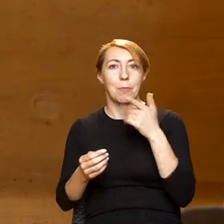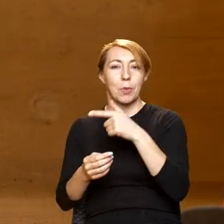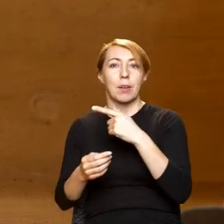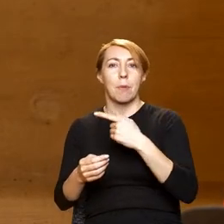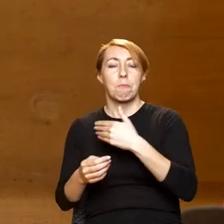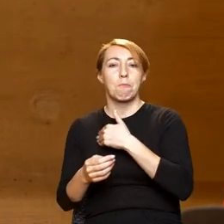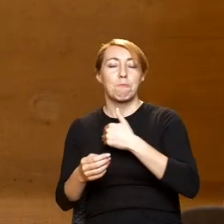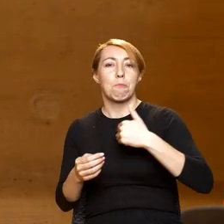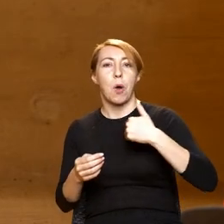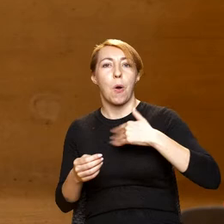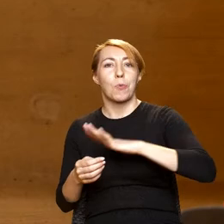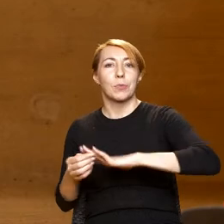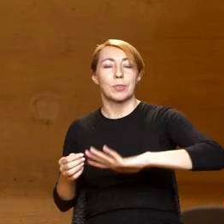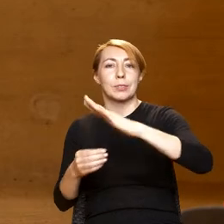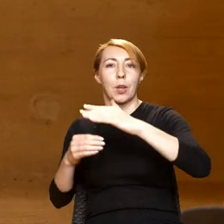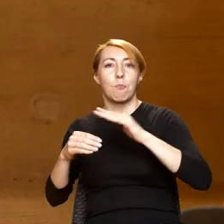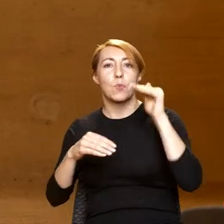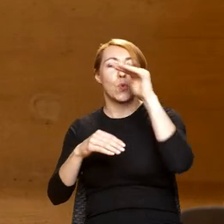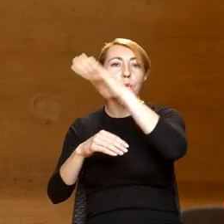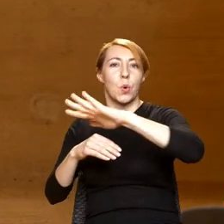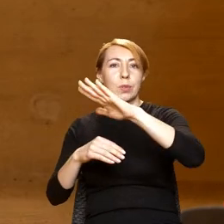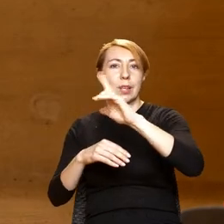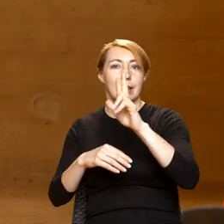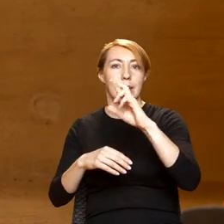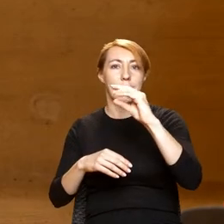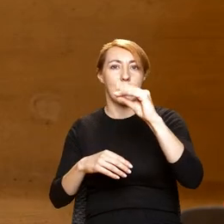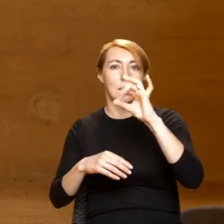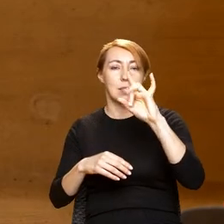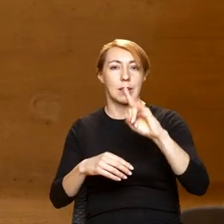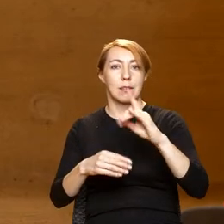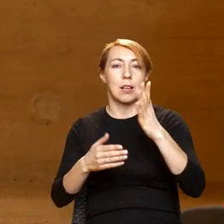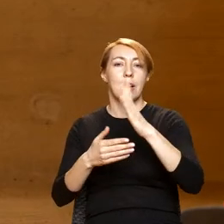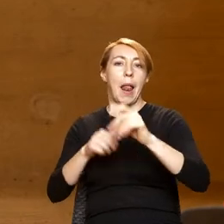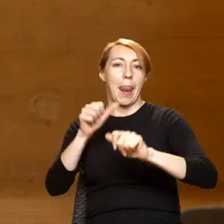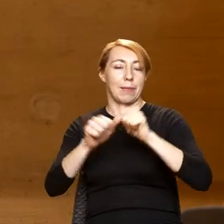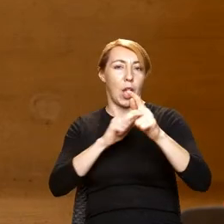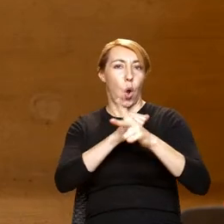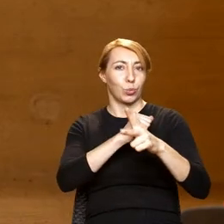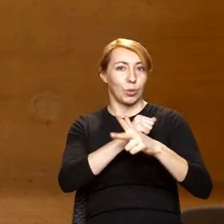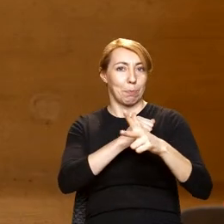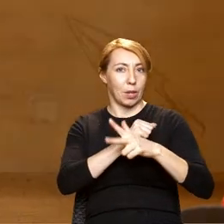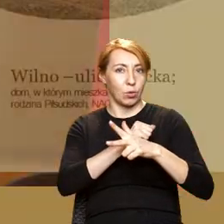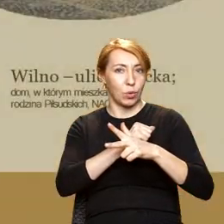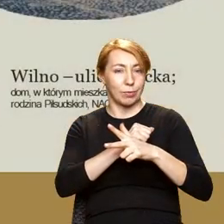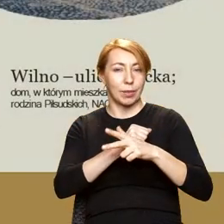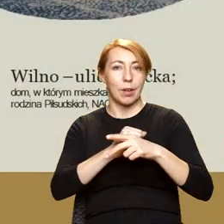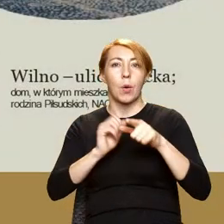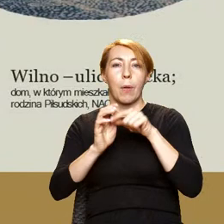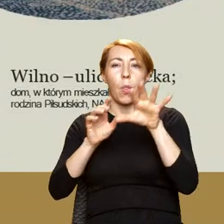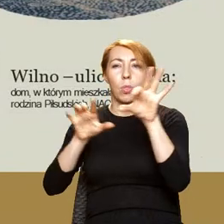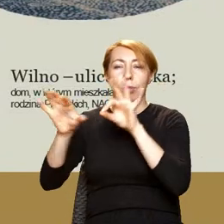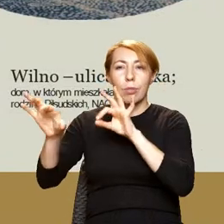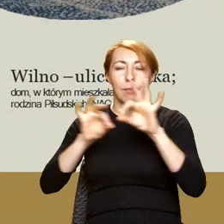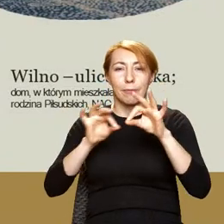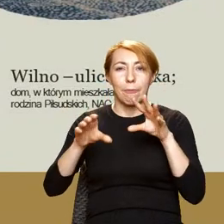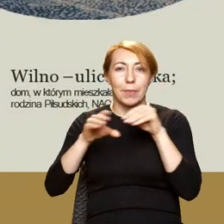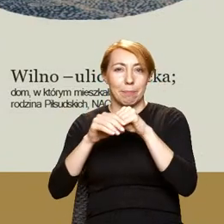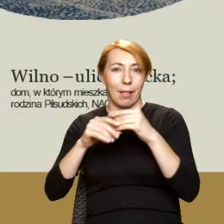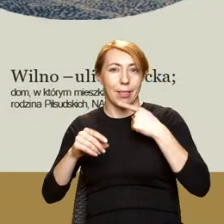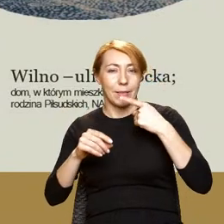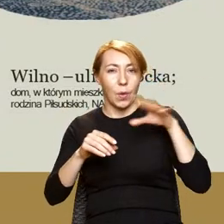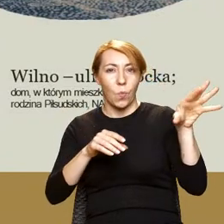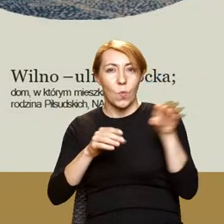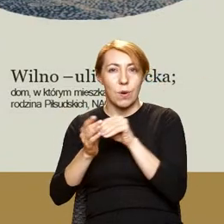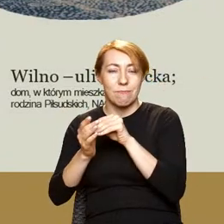polszczyzną północnookresową z lat 80. z różnymi naleciałościami językowymi, które tu są